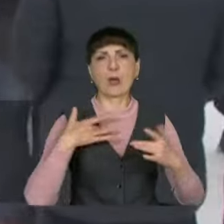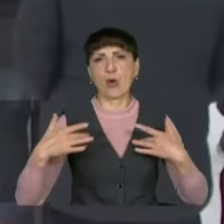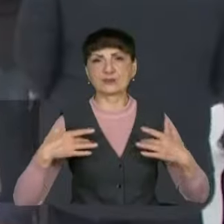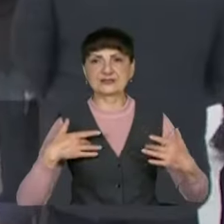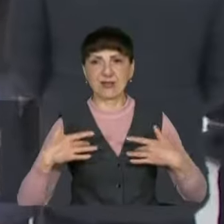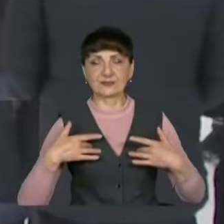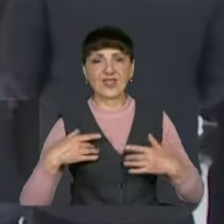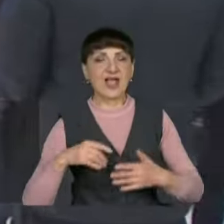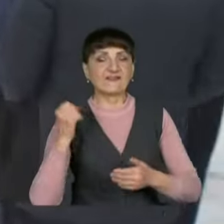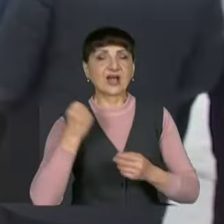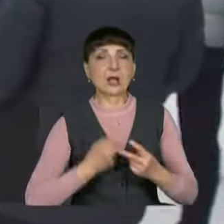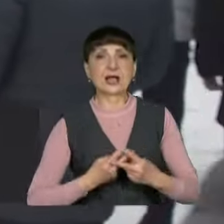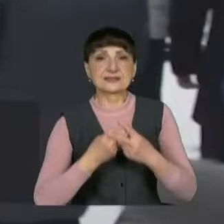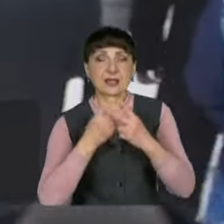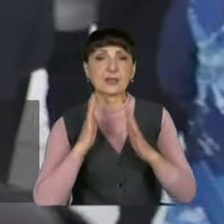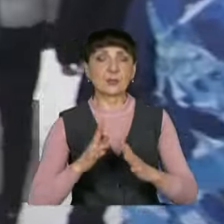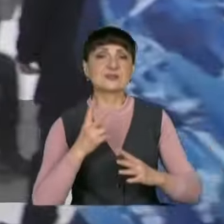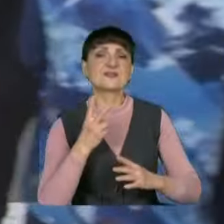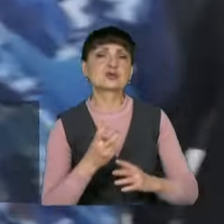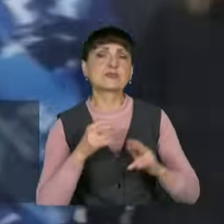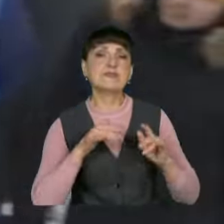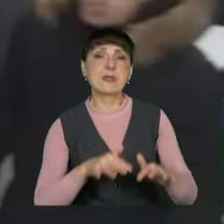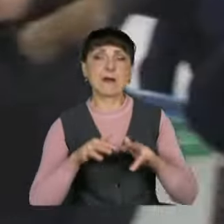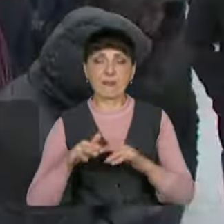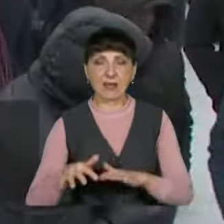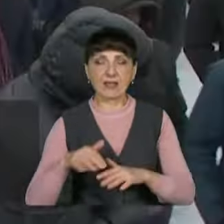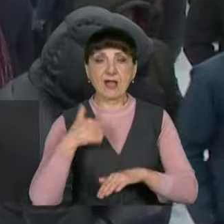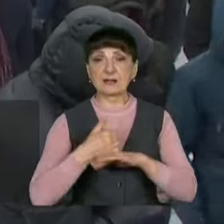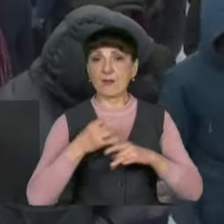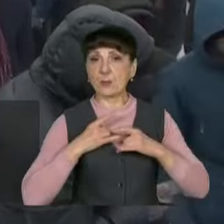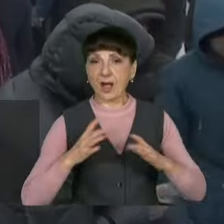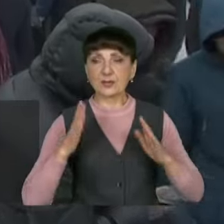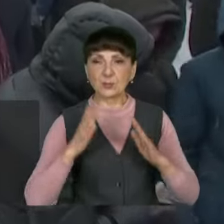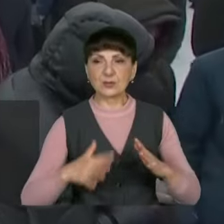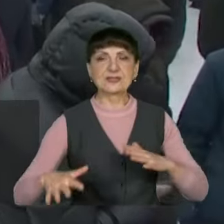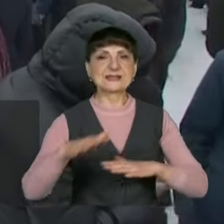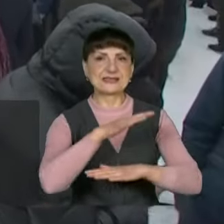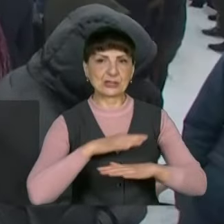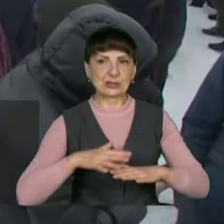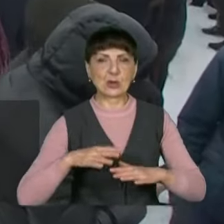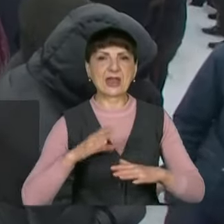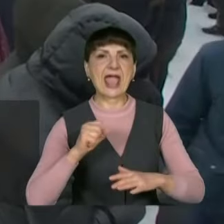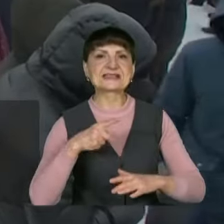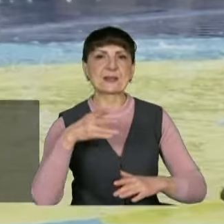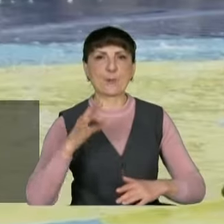В столице пройдет около 200 мероприятий. Главный праздник состоится на территории Экспо.